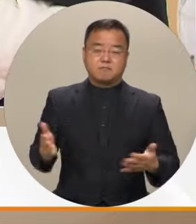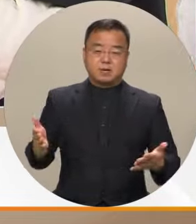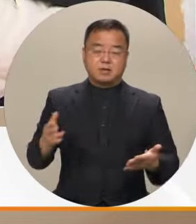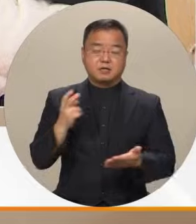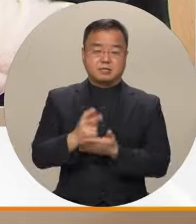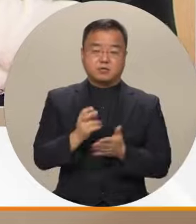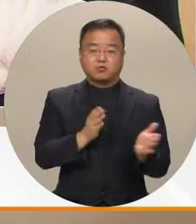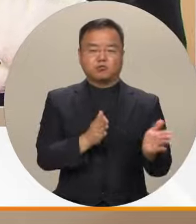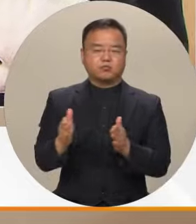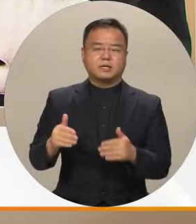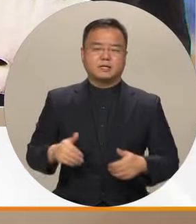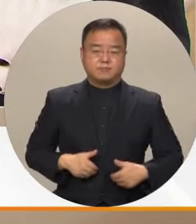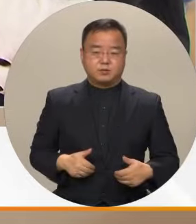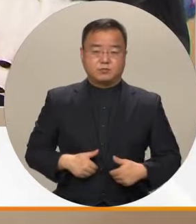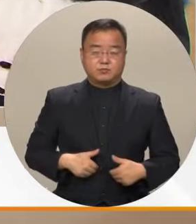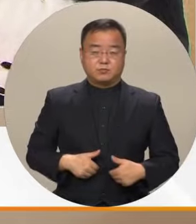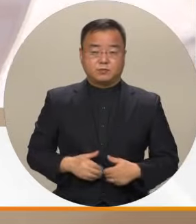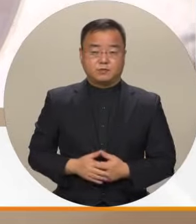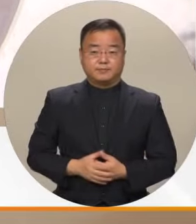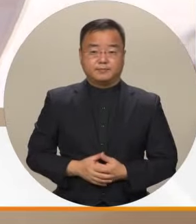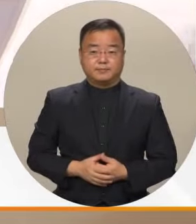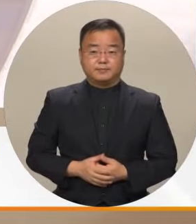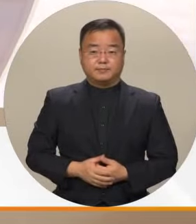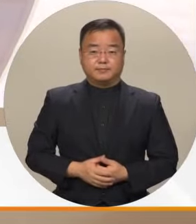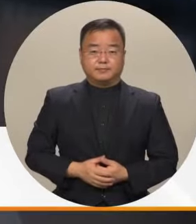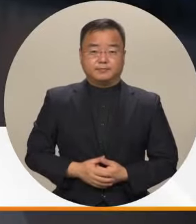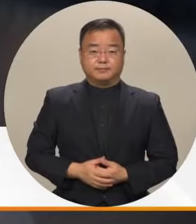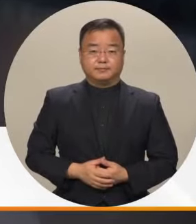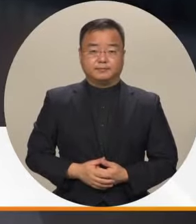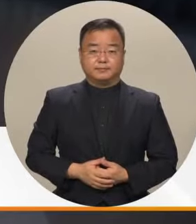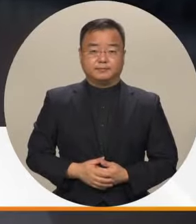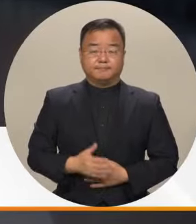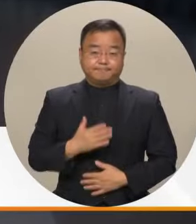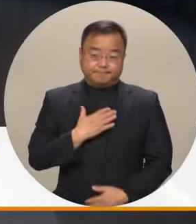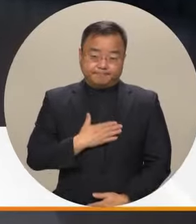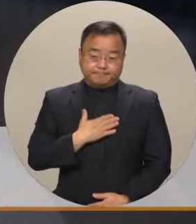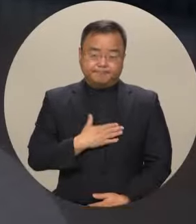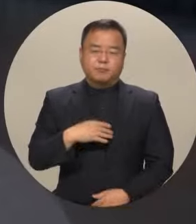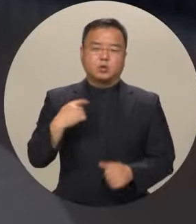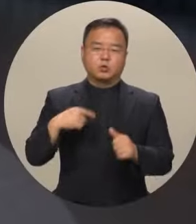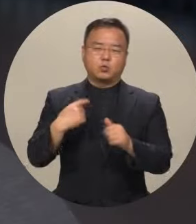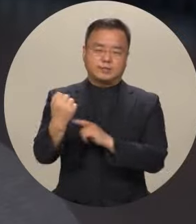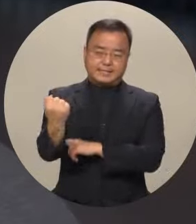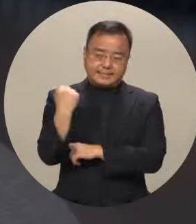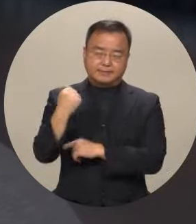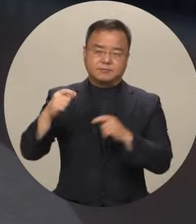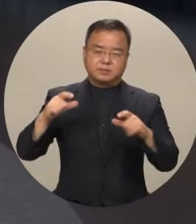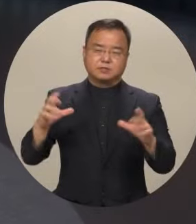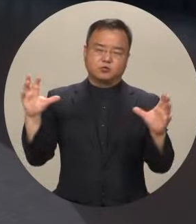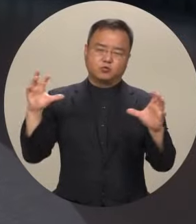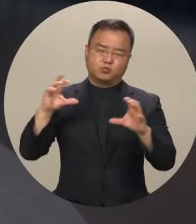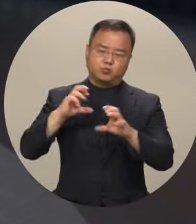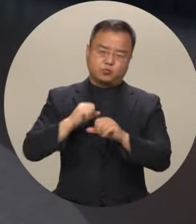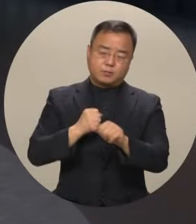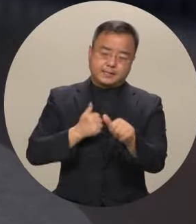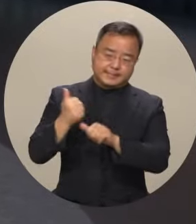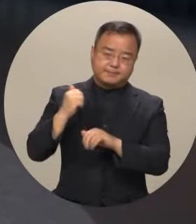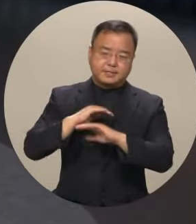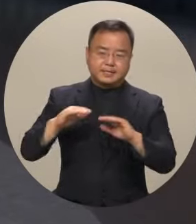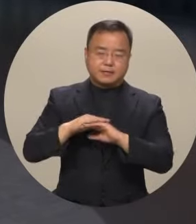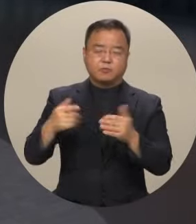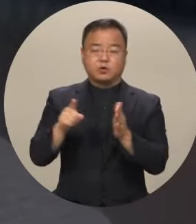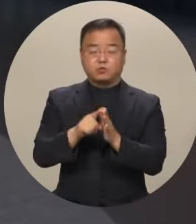만들어야 지적 만들어야 한다는 지적도 나오고 있습니다네 교육의 힘으로 지역 소멸을 극복하기 위해 도입된